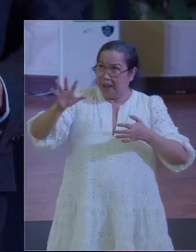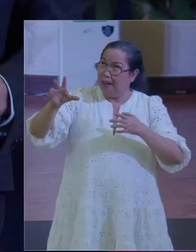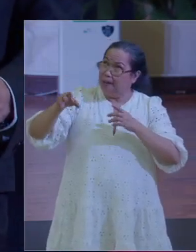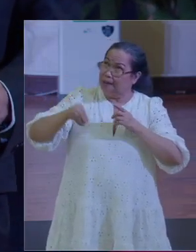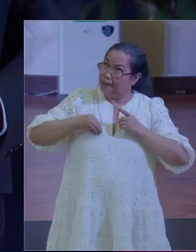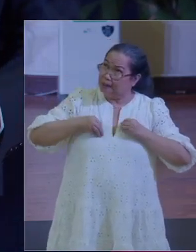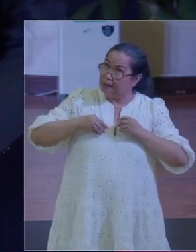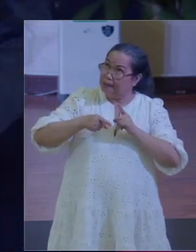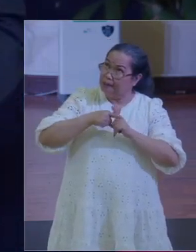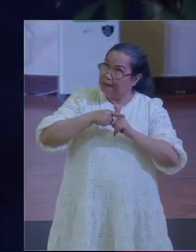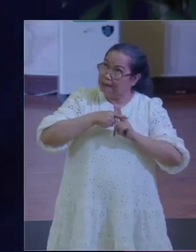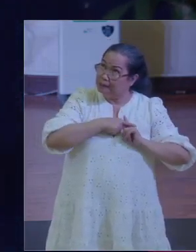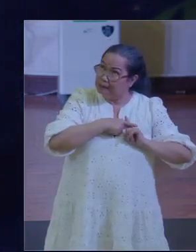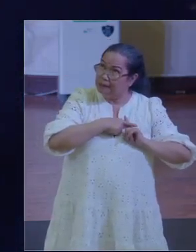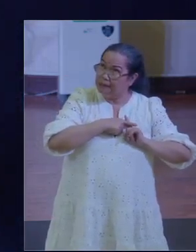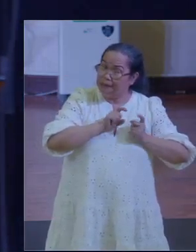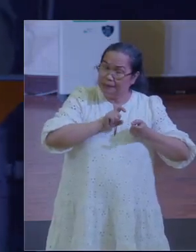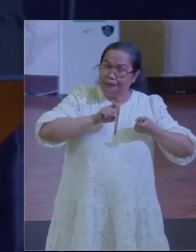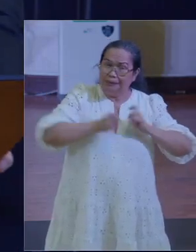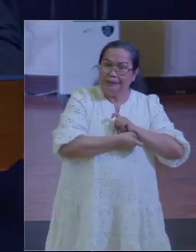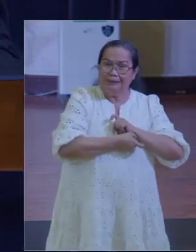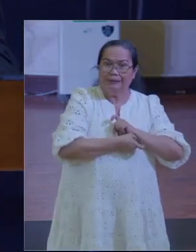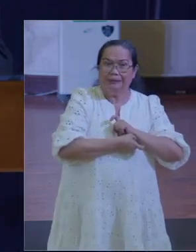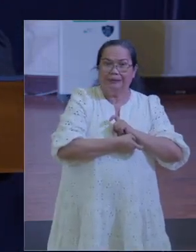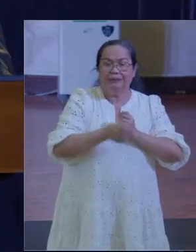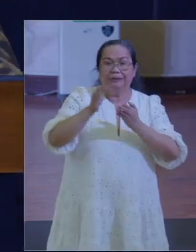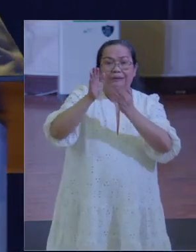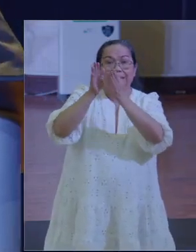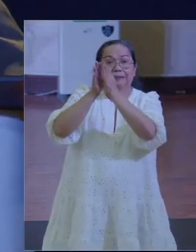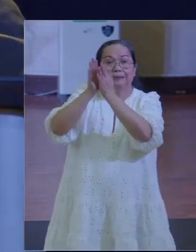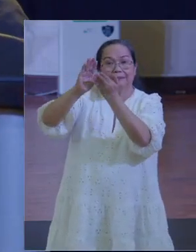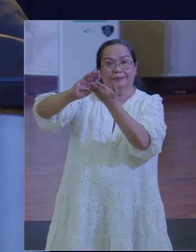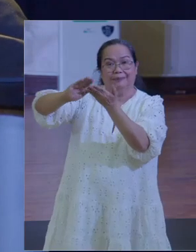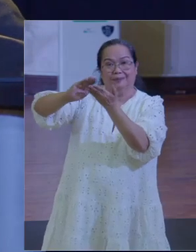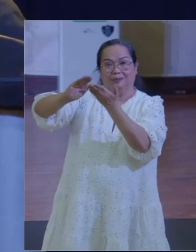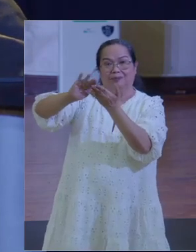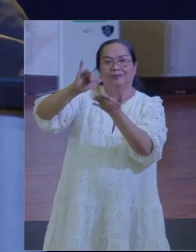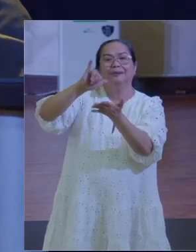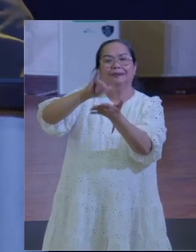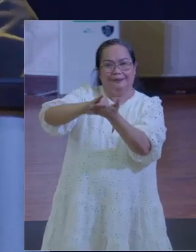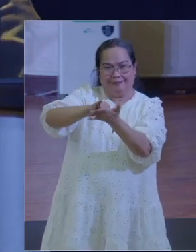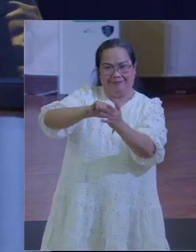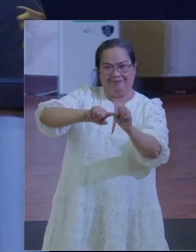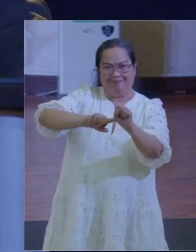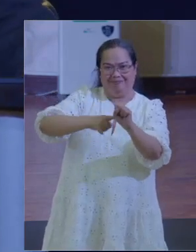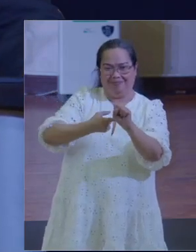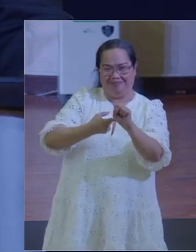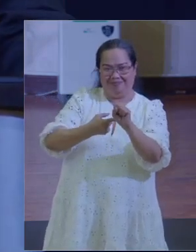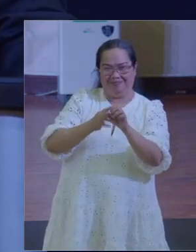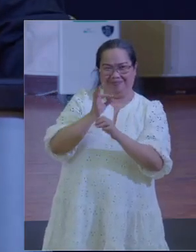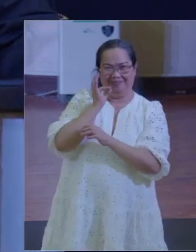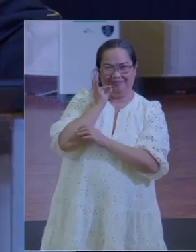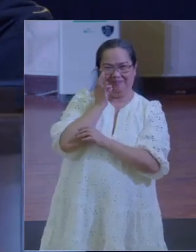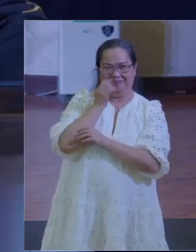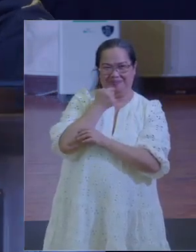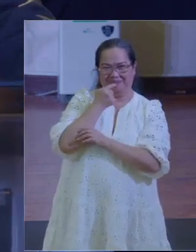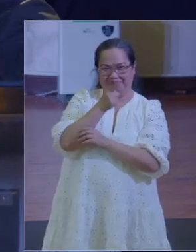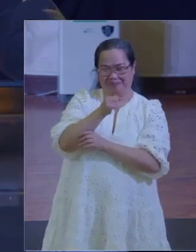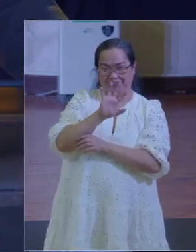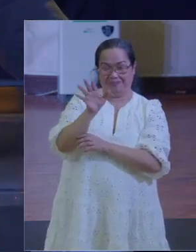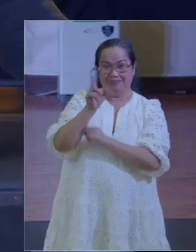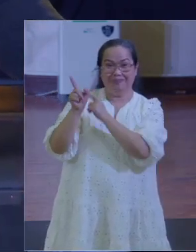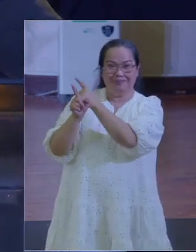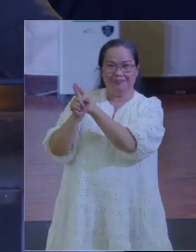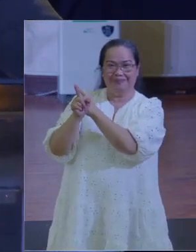na tagapagligtas, yun ang simula, yun ang pundasyon. Ang pamumunga ay konektado sa pagsisisi. Alam nyo, mahilig po ako